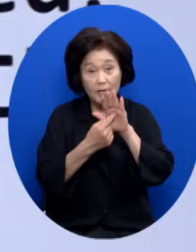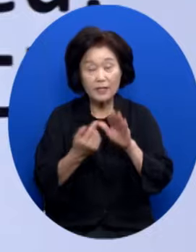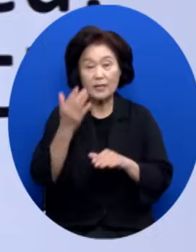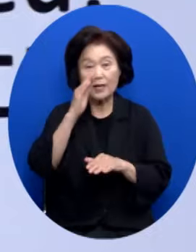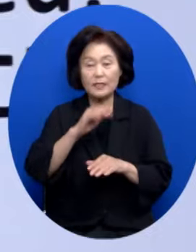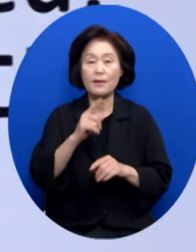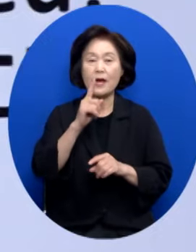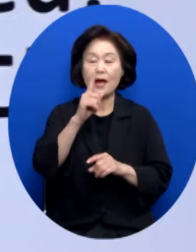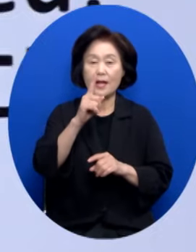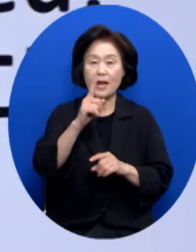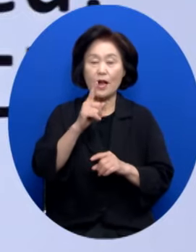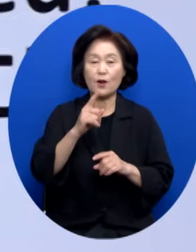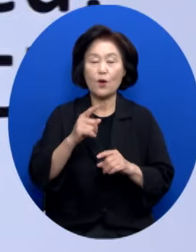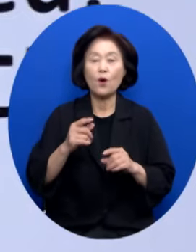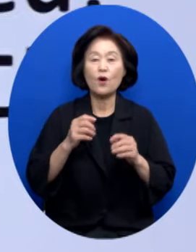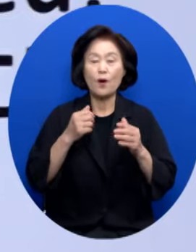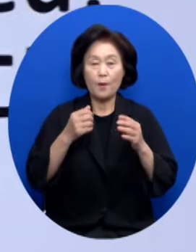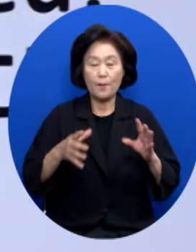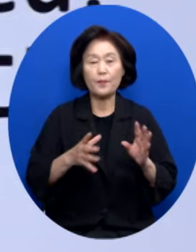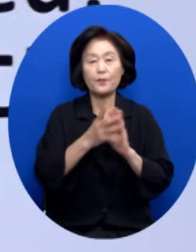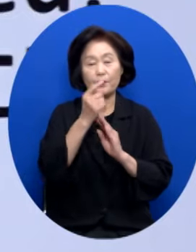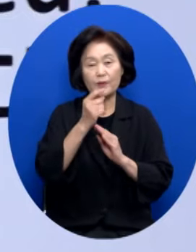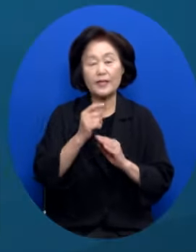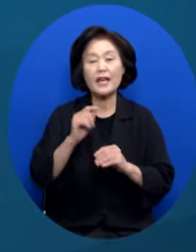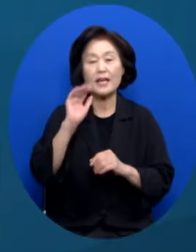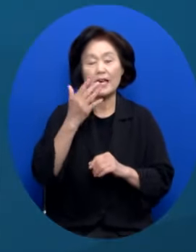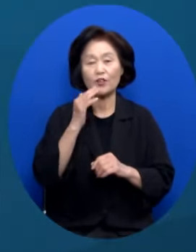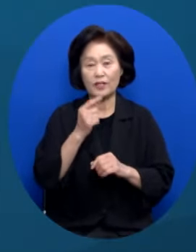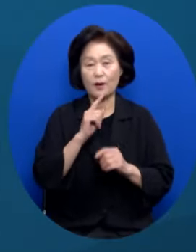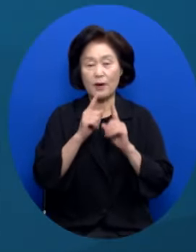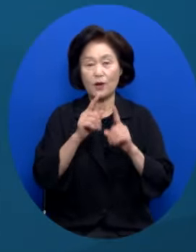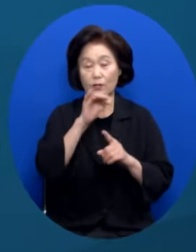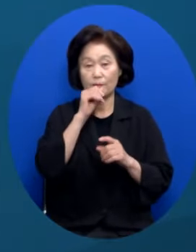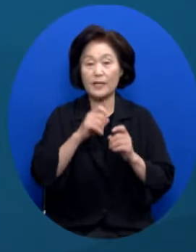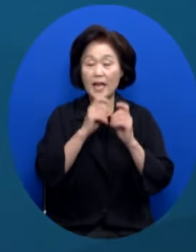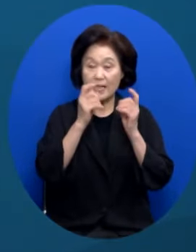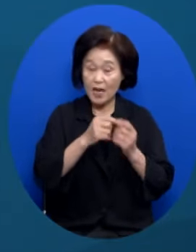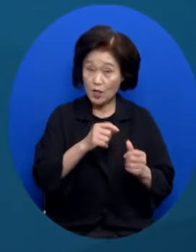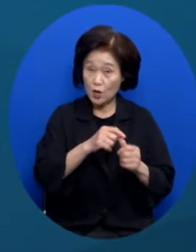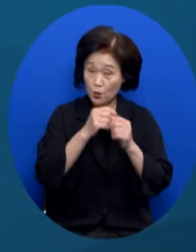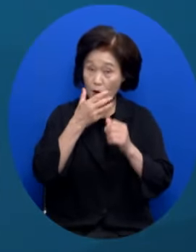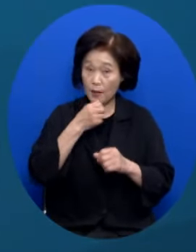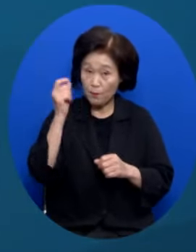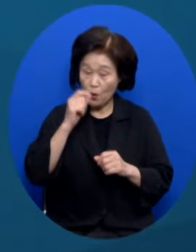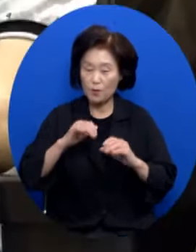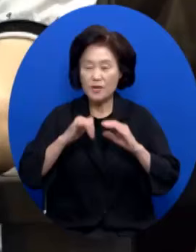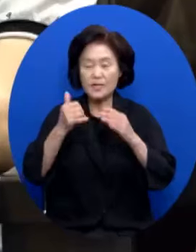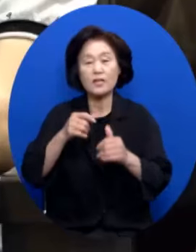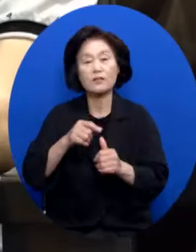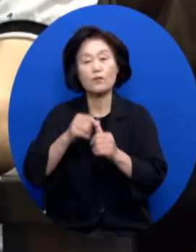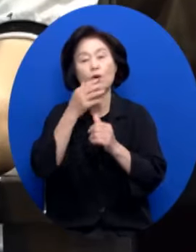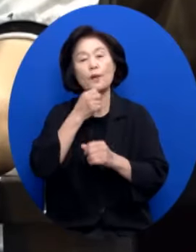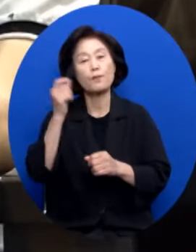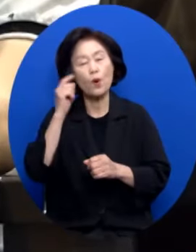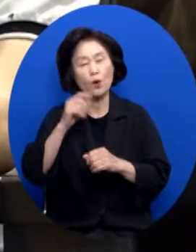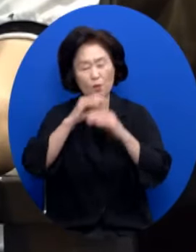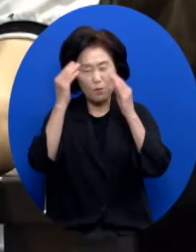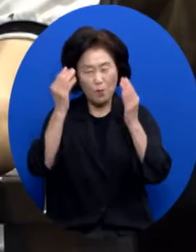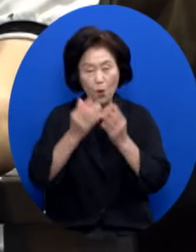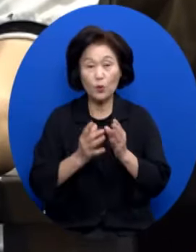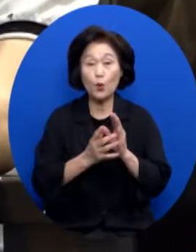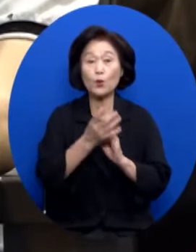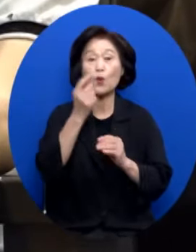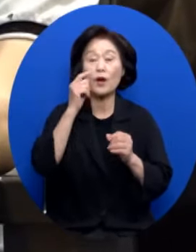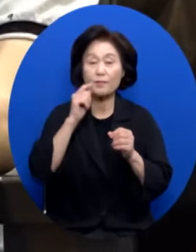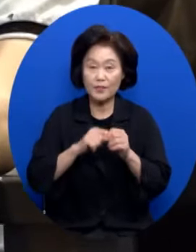하나의 개념으로 확립돼야 한다고 강조했습니다. 개인을 구원하는 복음이나 세상을 구원하는 복음은 모두